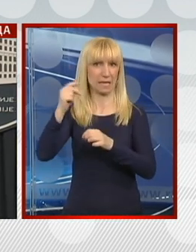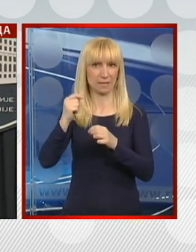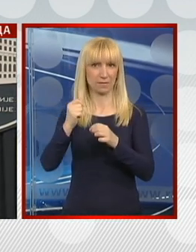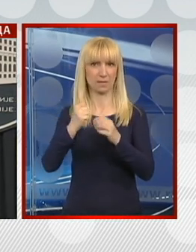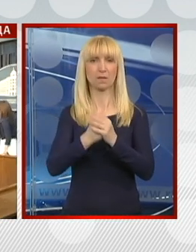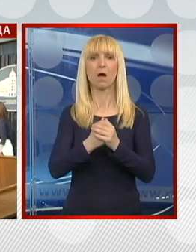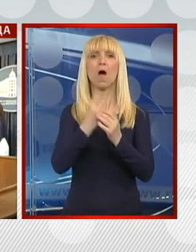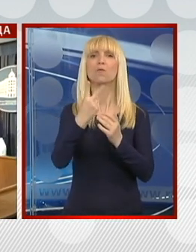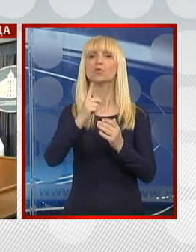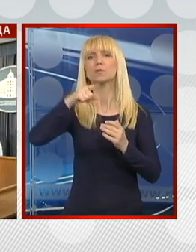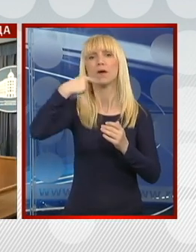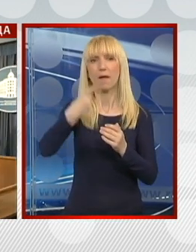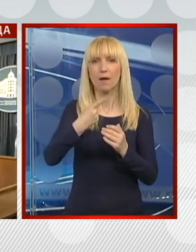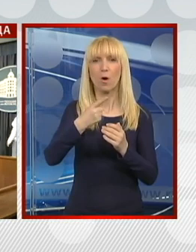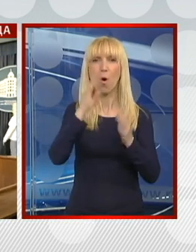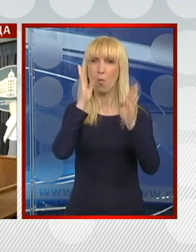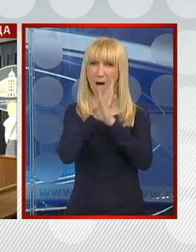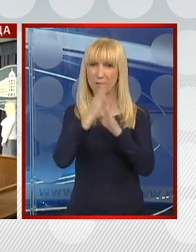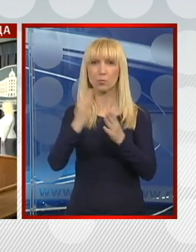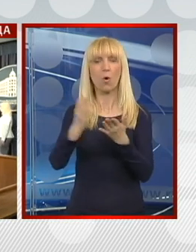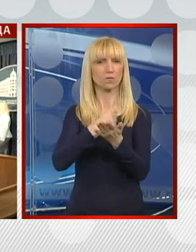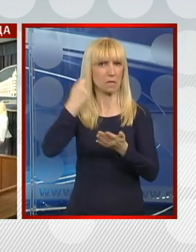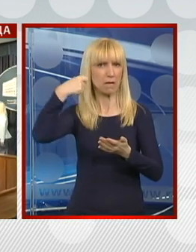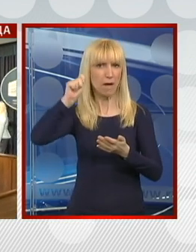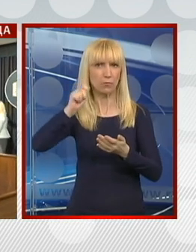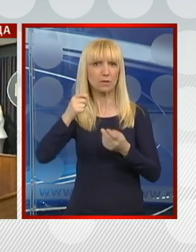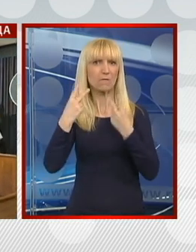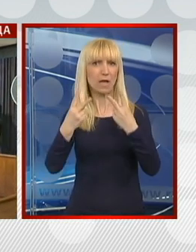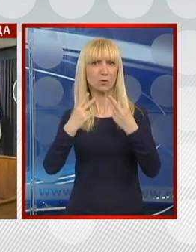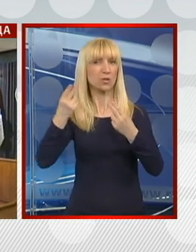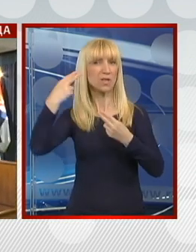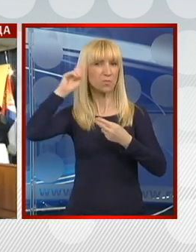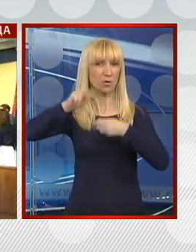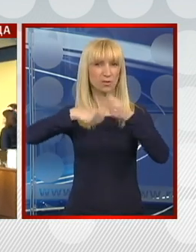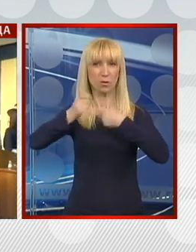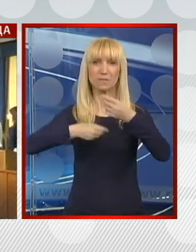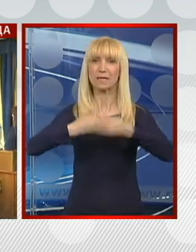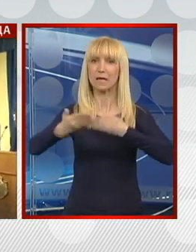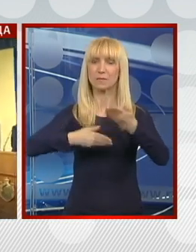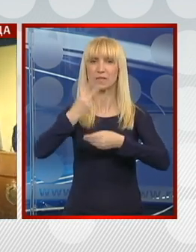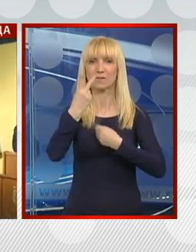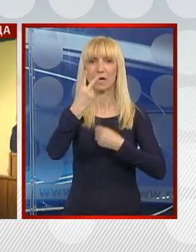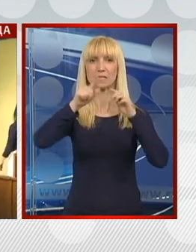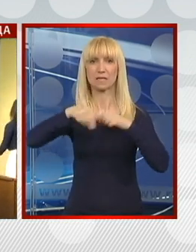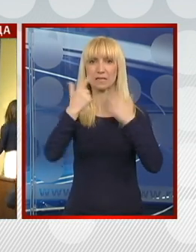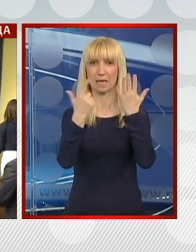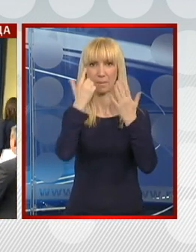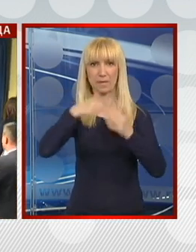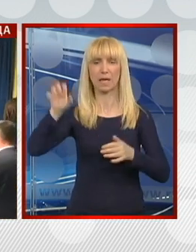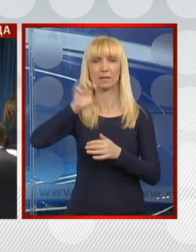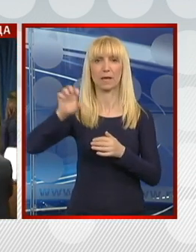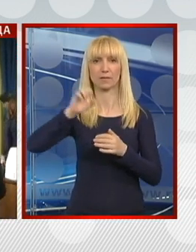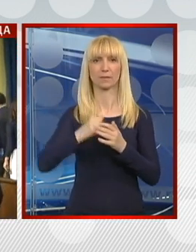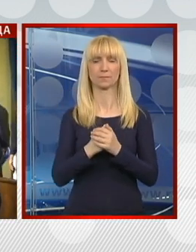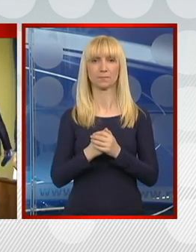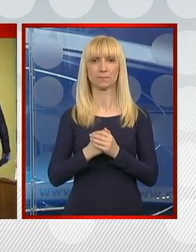Resavici. Vučić je istakao da je u martu ostvarena rekordna vrednost spoljnotrgovinske razmene od 2,7 milijardi